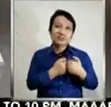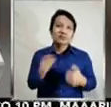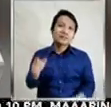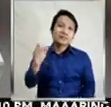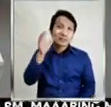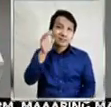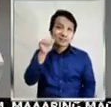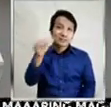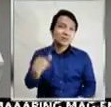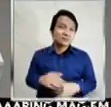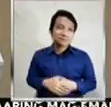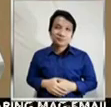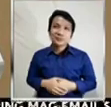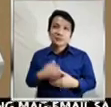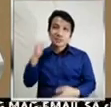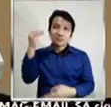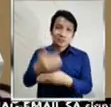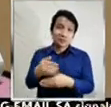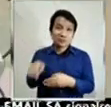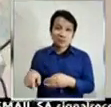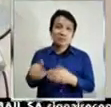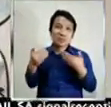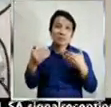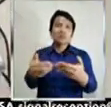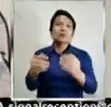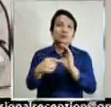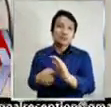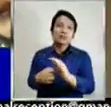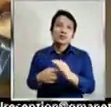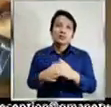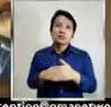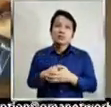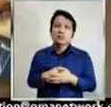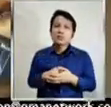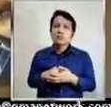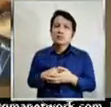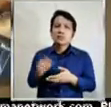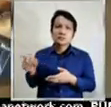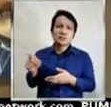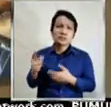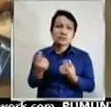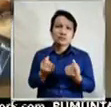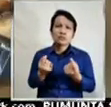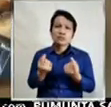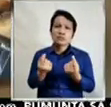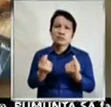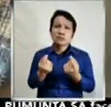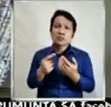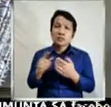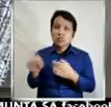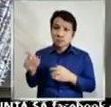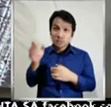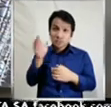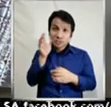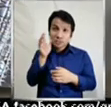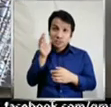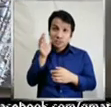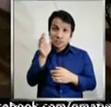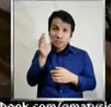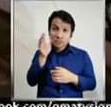lockdown, tuloy pa rin ang sketches for a cause ni Tom. Habang si Carla, enjoy sa pagluluto at